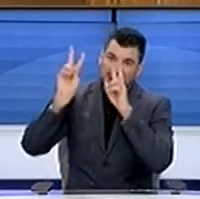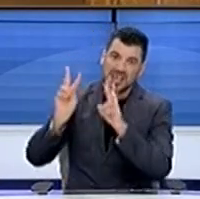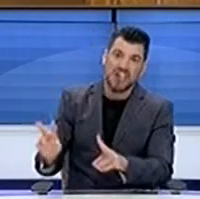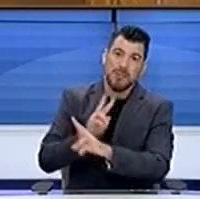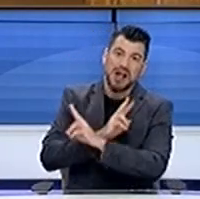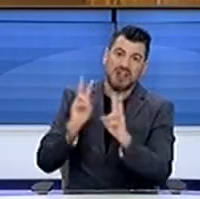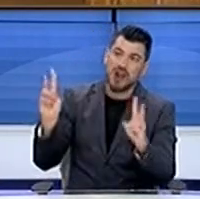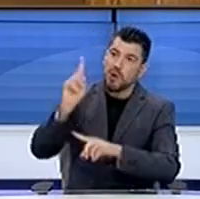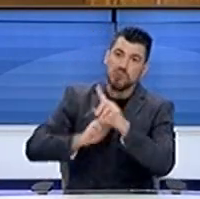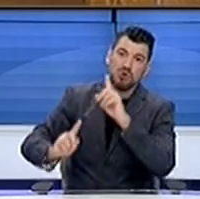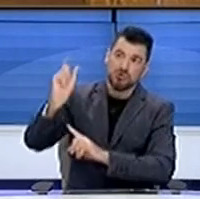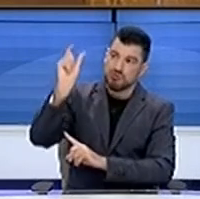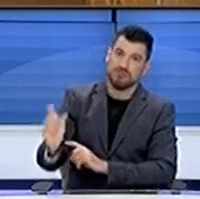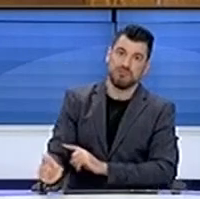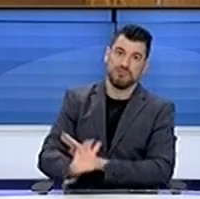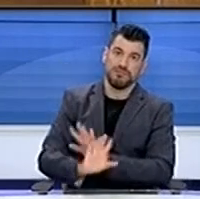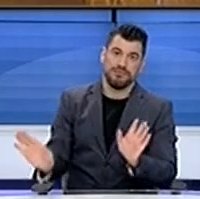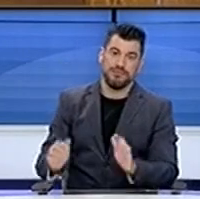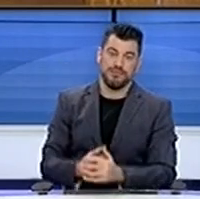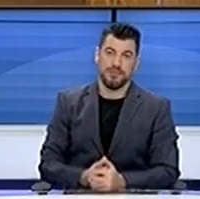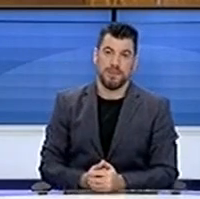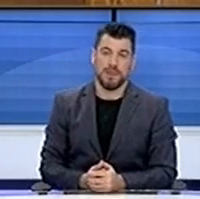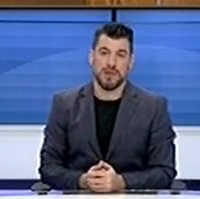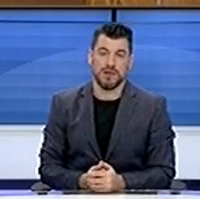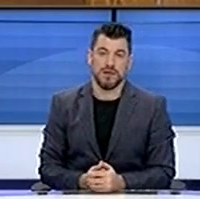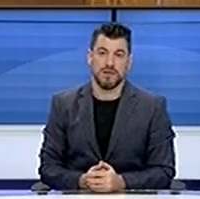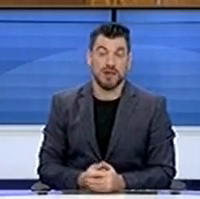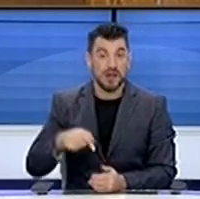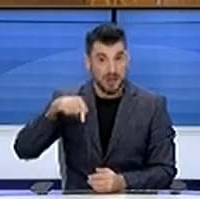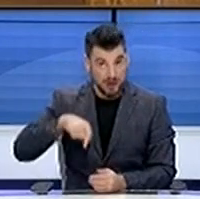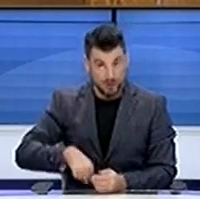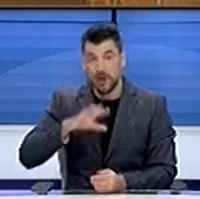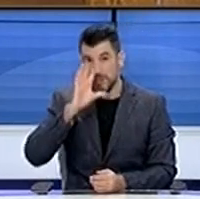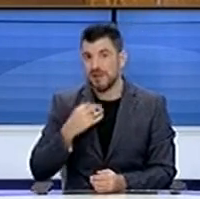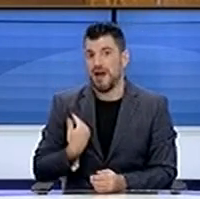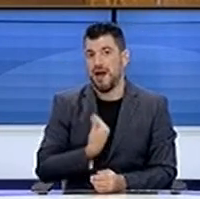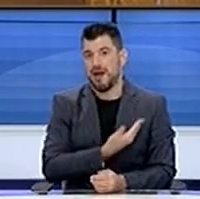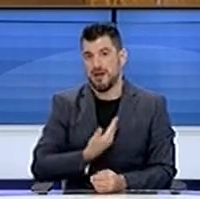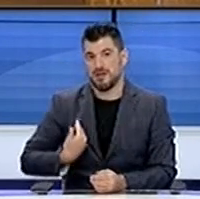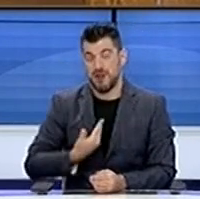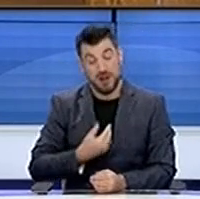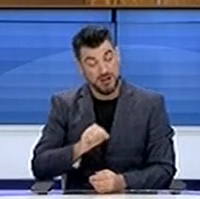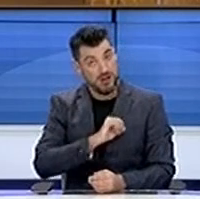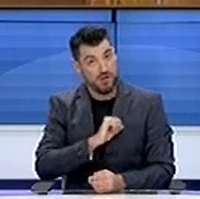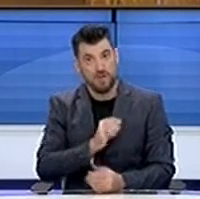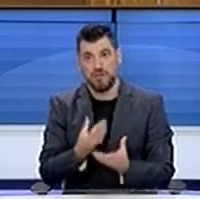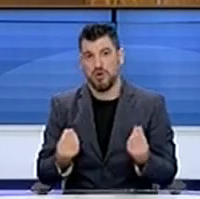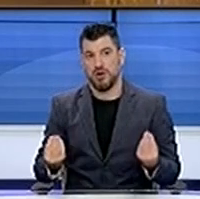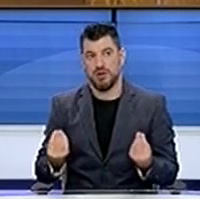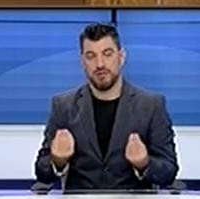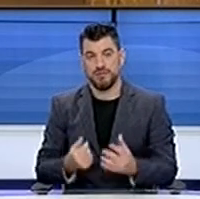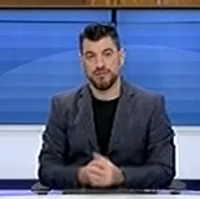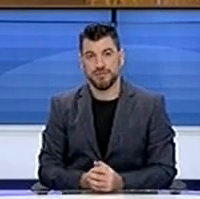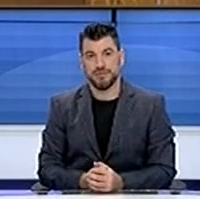Και ξέρετε κάτι, αυτό που είδαν όλοι προκαλεί ανασφάλεια, ακόμα και φόβο. Γιατί προκαλεί